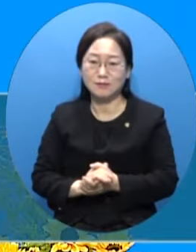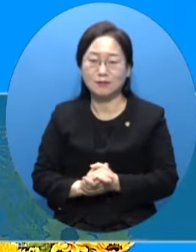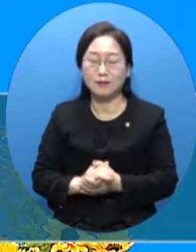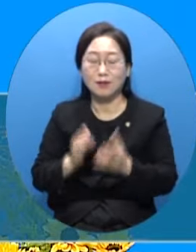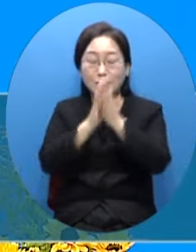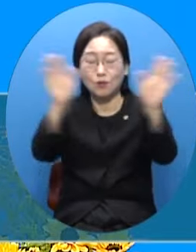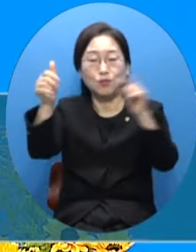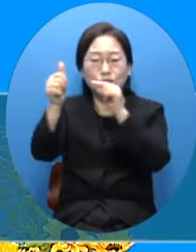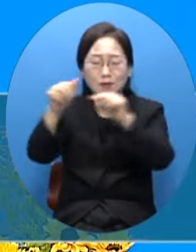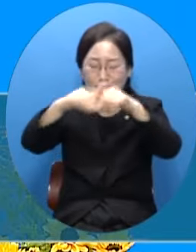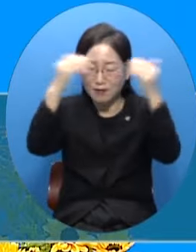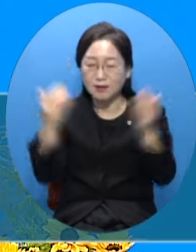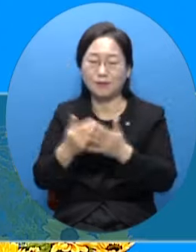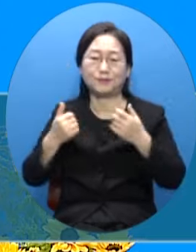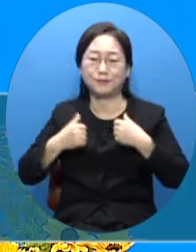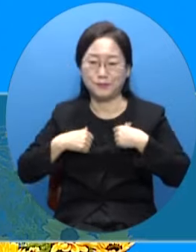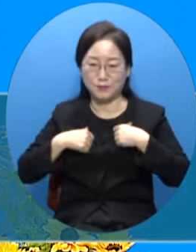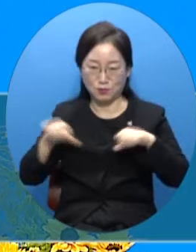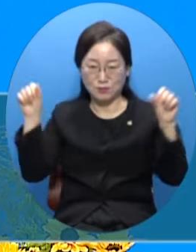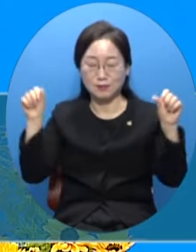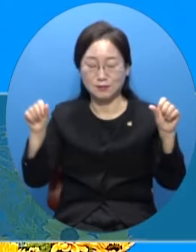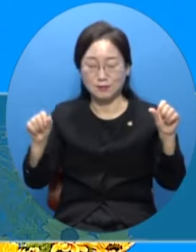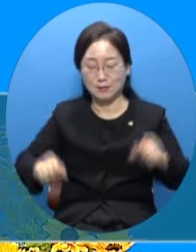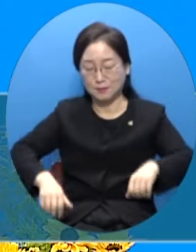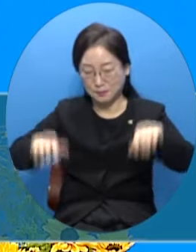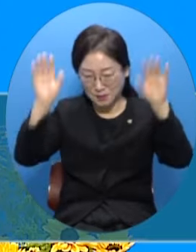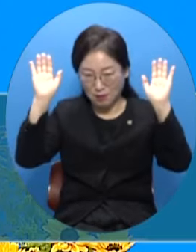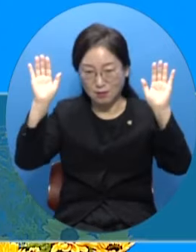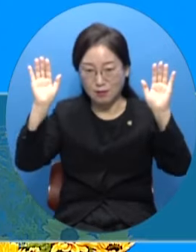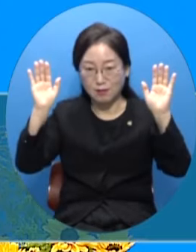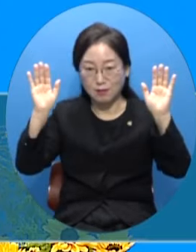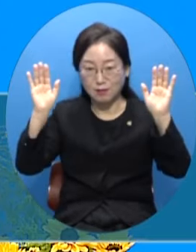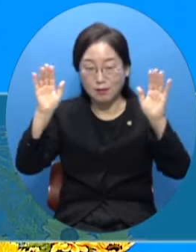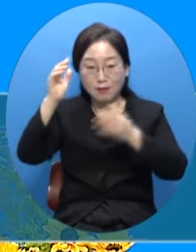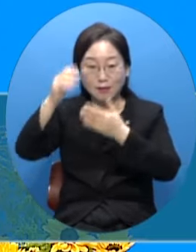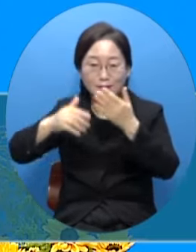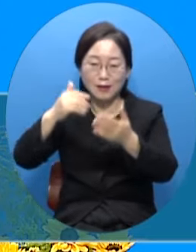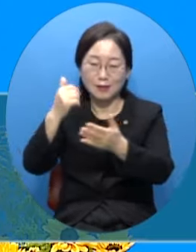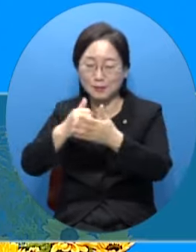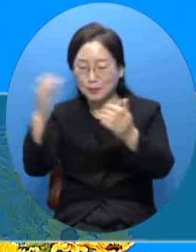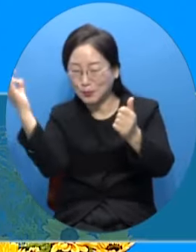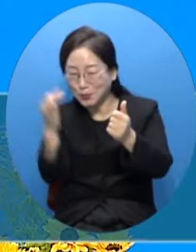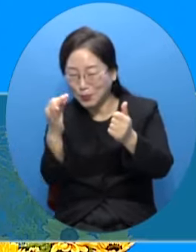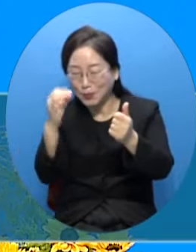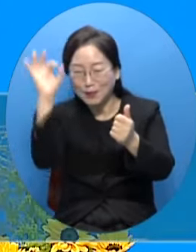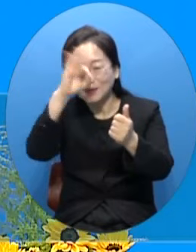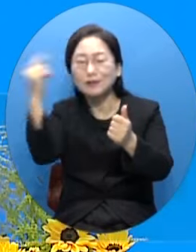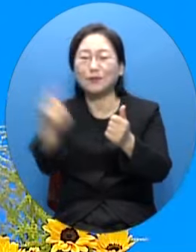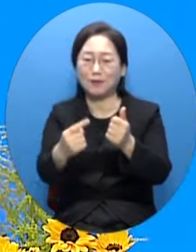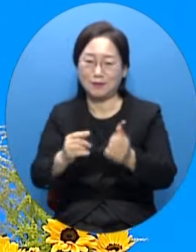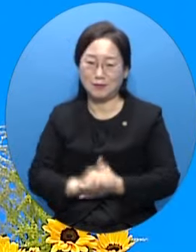모세가 모든 것을 포기하고 손을 놓았을 때 하나님이 그를 찾아오셨습니다.